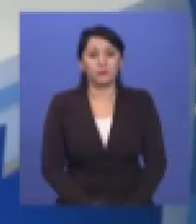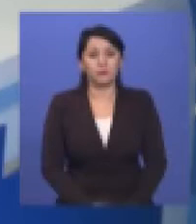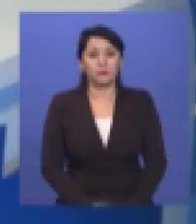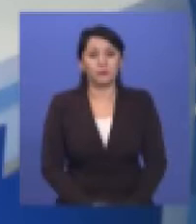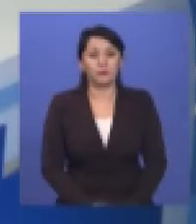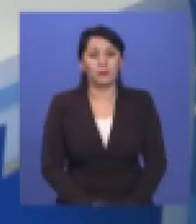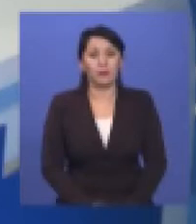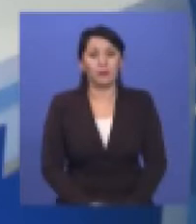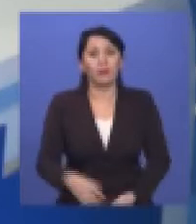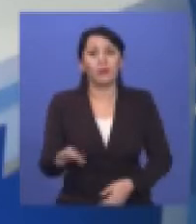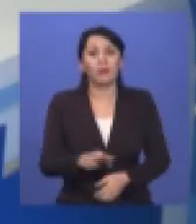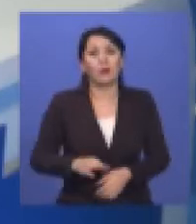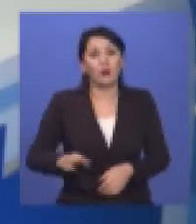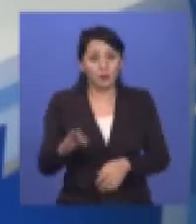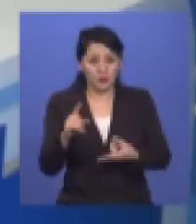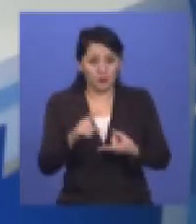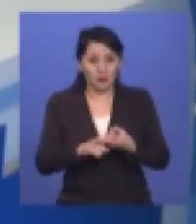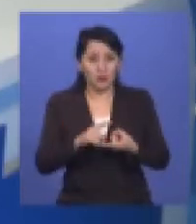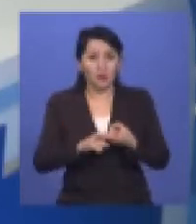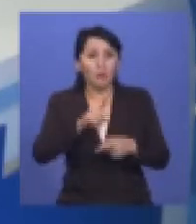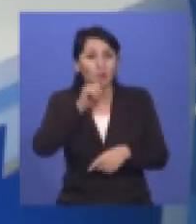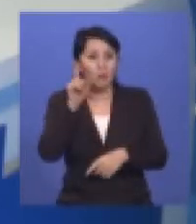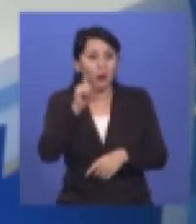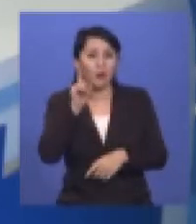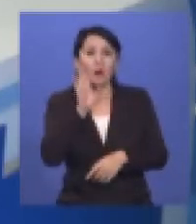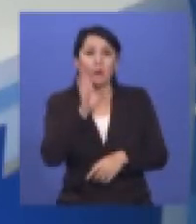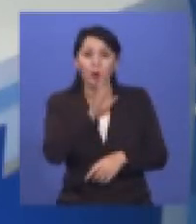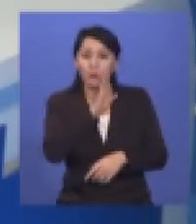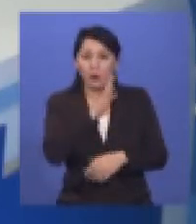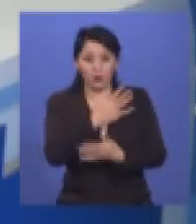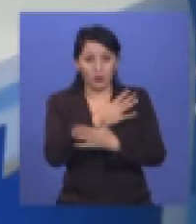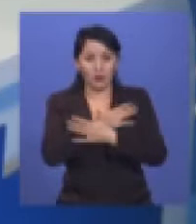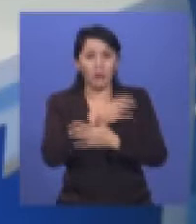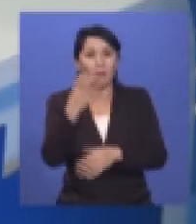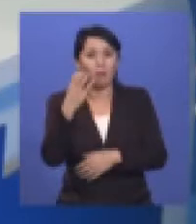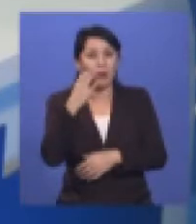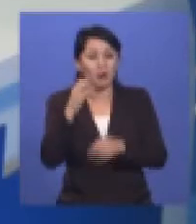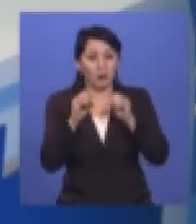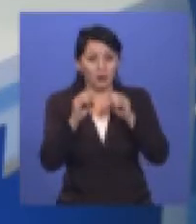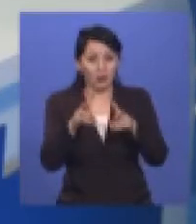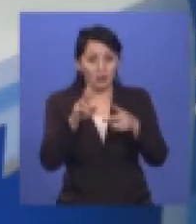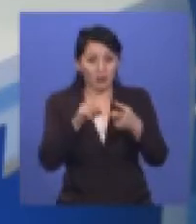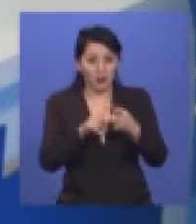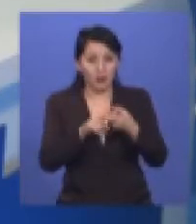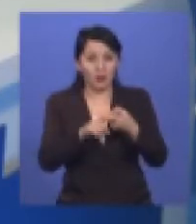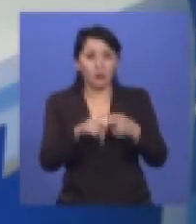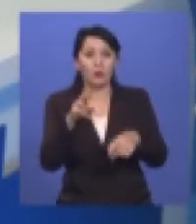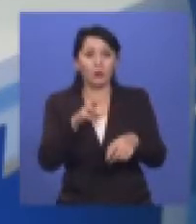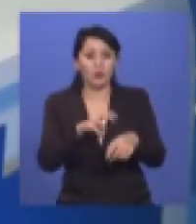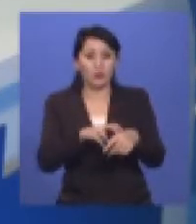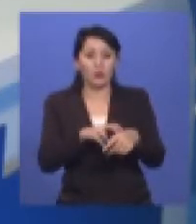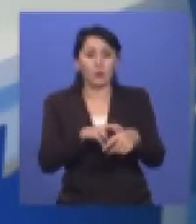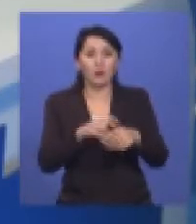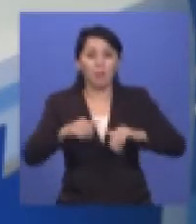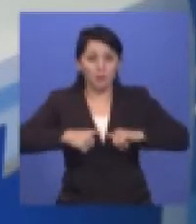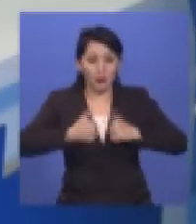Хабарымызды жалғастырамыз. Облыста коронавирустан жасына қайтыс болды. Жүкті әйел қауіпті инфекция жұқтырып, дәрігерлер қолдан